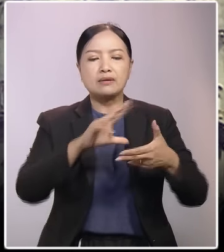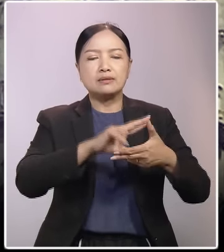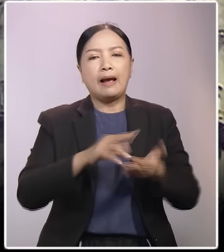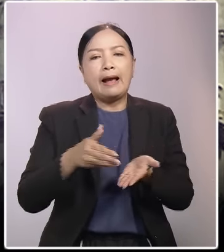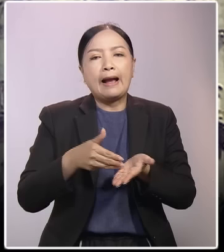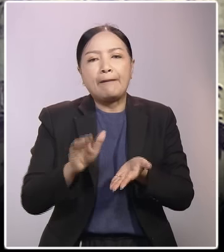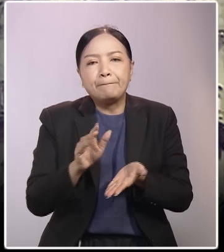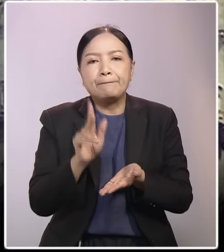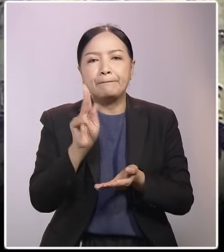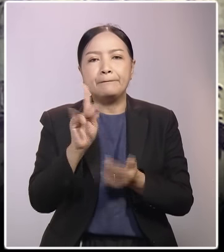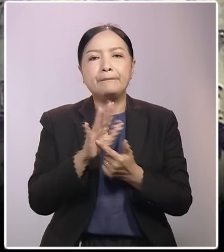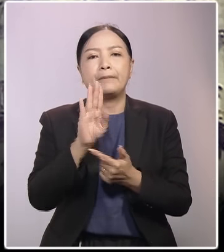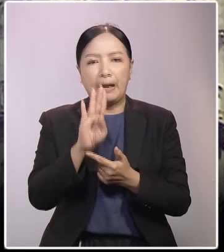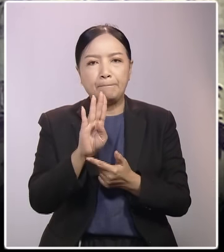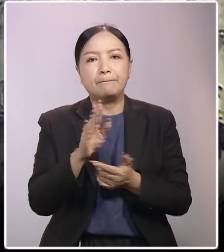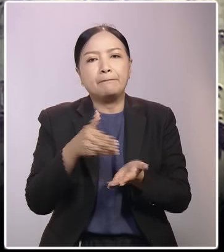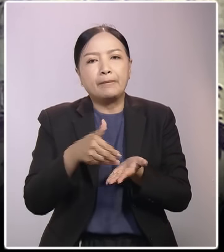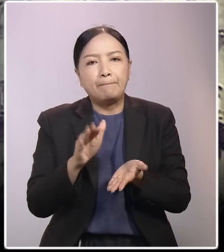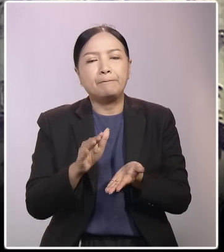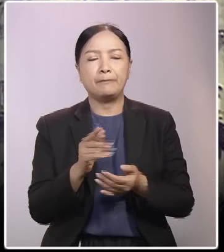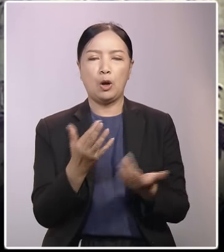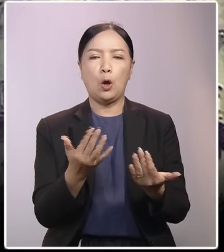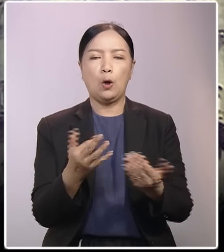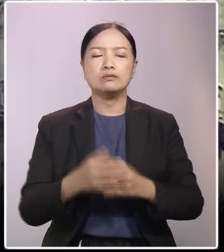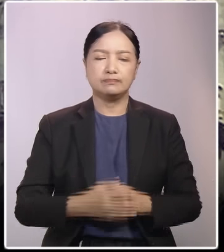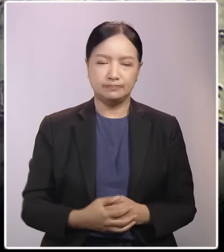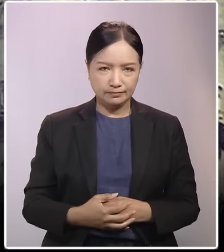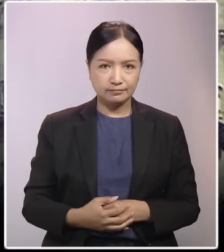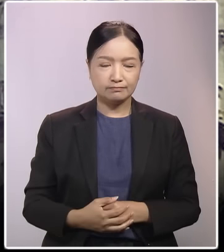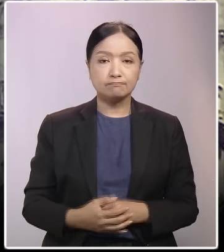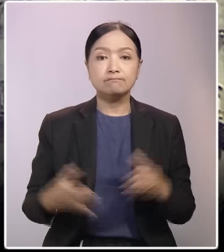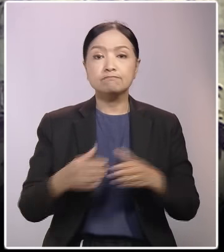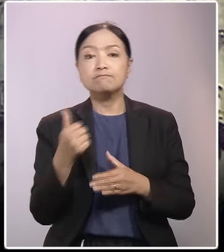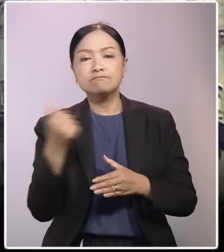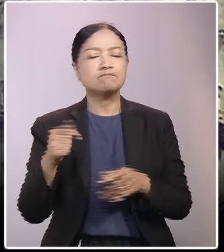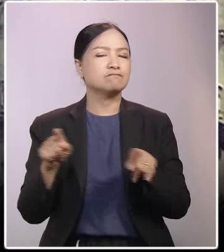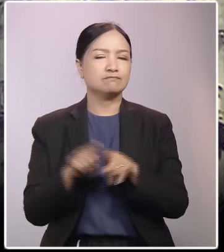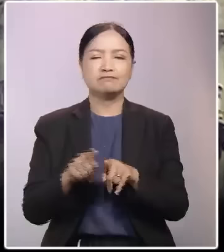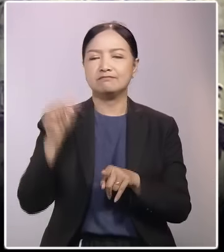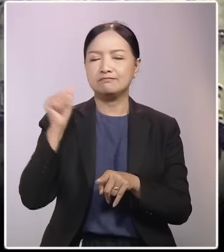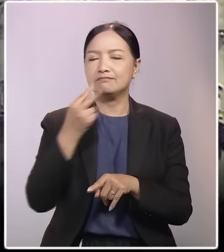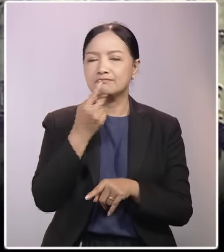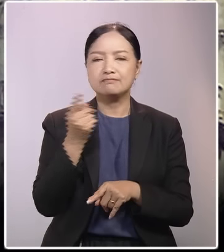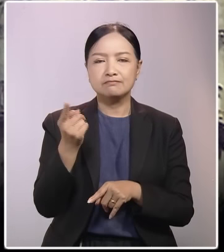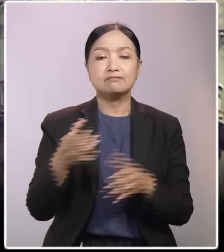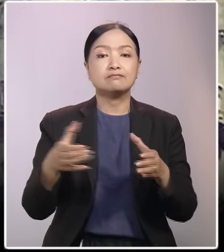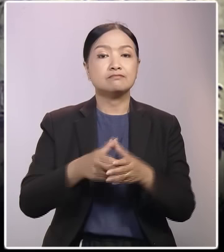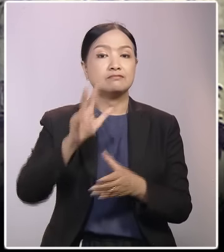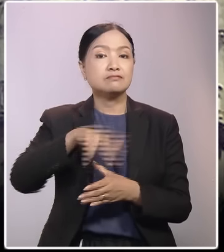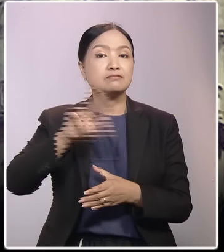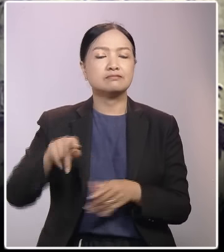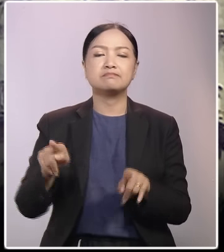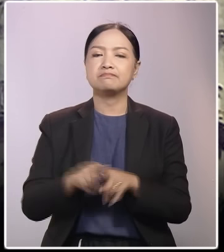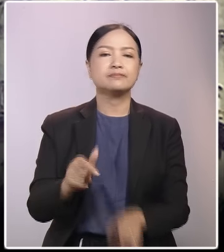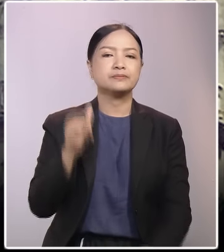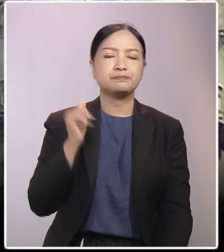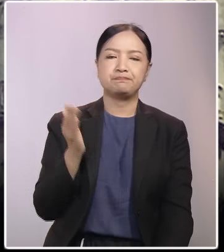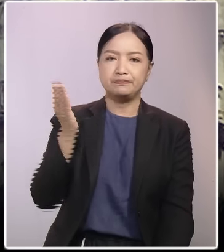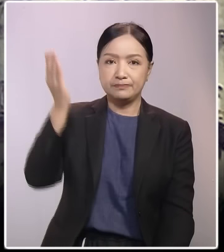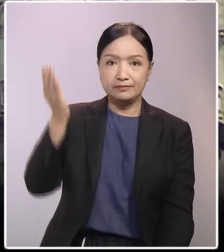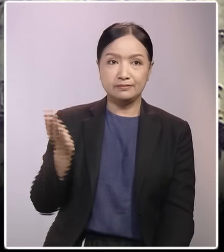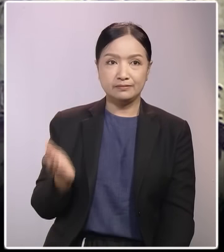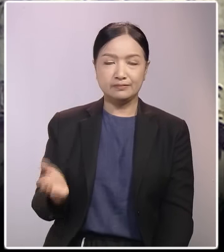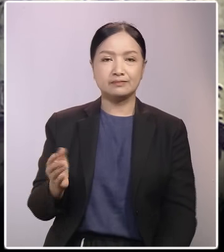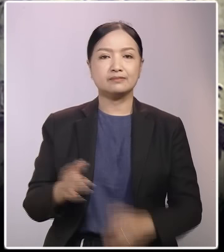ไปดูนะฮะดูพรรคอื่นๆบ้างนะคะโผอื่นๆก็เหมือนเดิมคุณผู้ชมไม่มีอะไรเปลี่ยนแปลงไม่มีอะไรหวือหวานะฮเพื่อไทยก็มาเหมือนเดิมนะฮะ